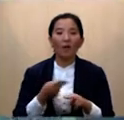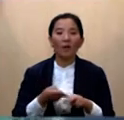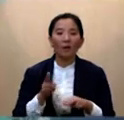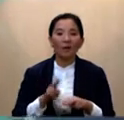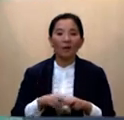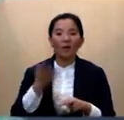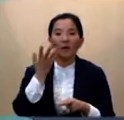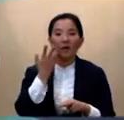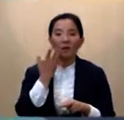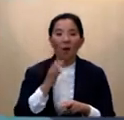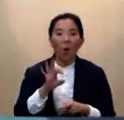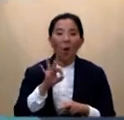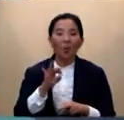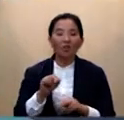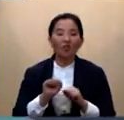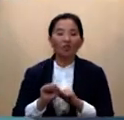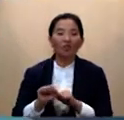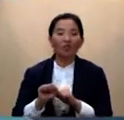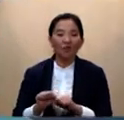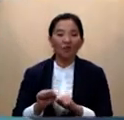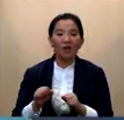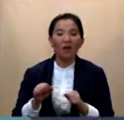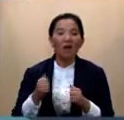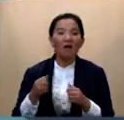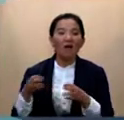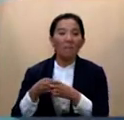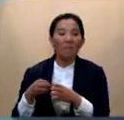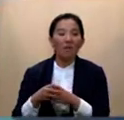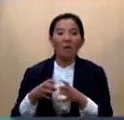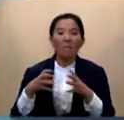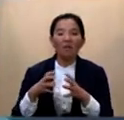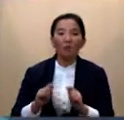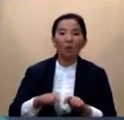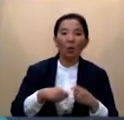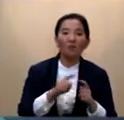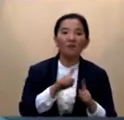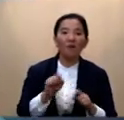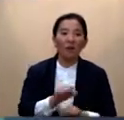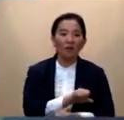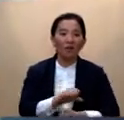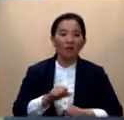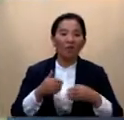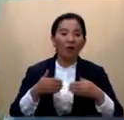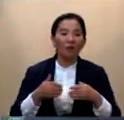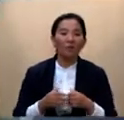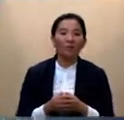когда от защищающий команды мяч переходит за линию ворот